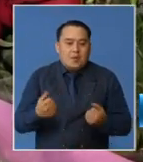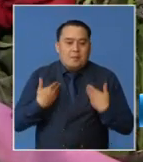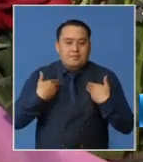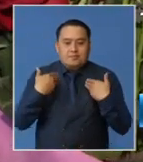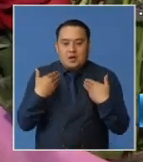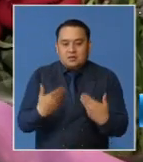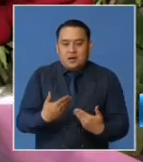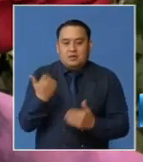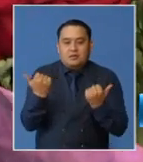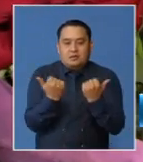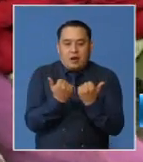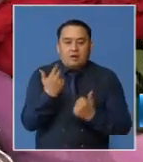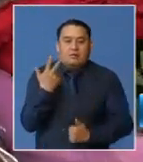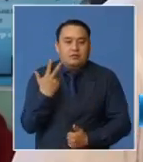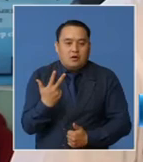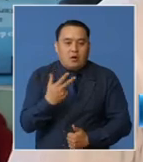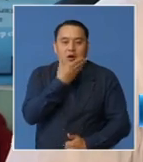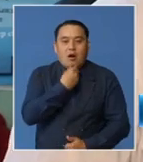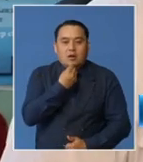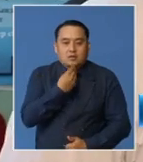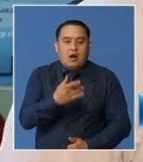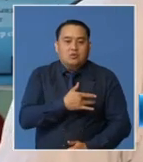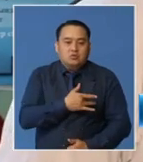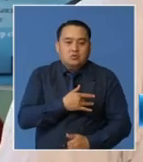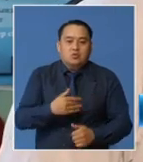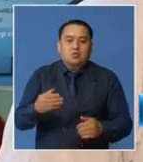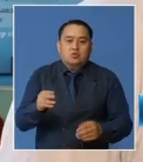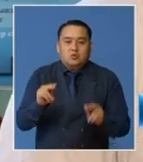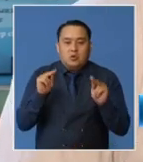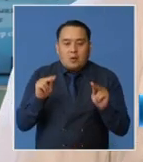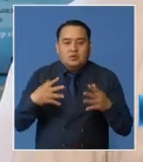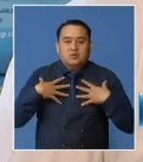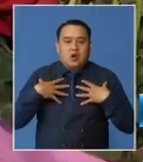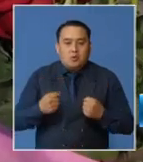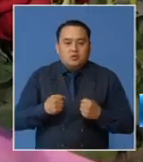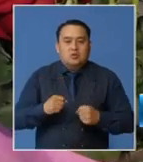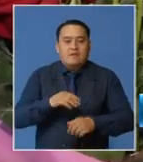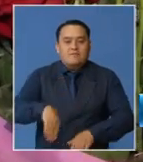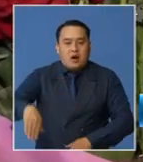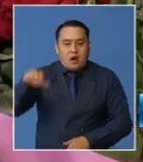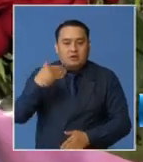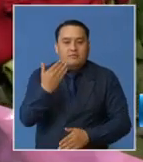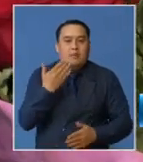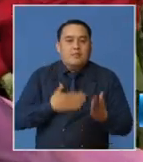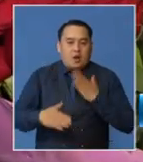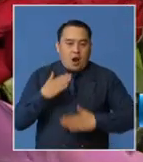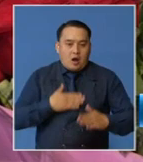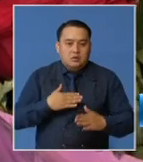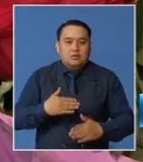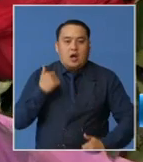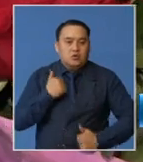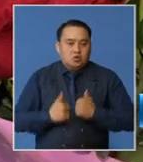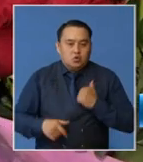вас с рождением тройняшек, трех красавиц. Я от всей души желаю малышам крепкого здоровья, чтобы они выросли вам на радость, стали